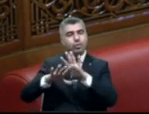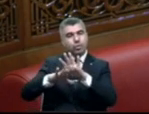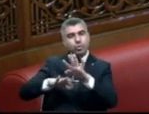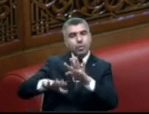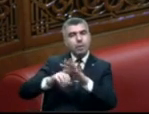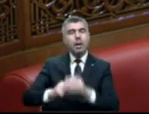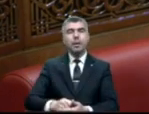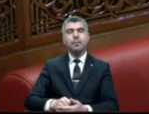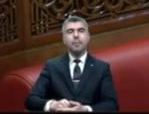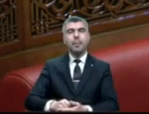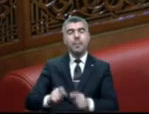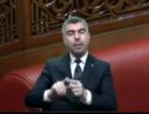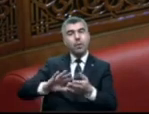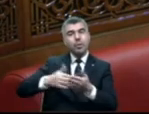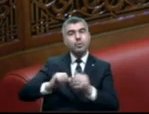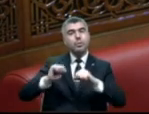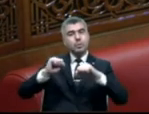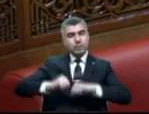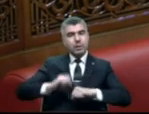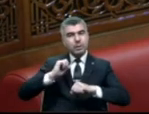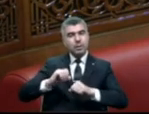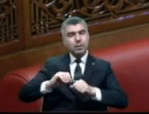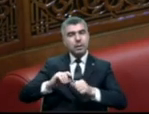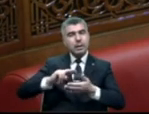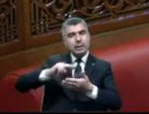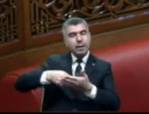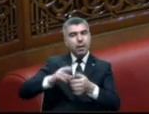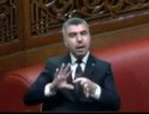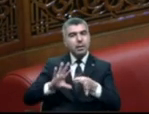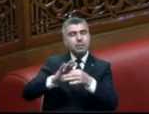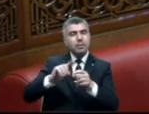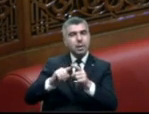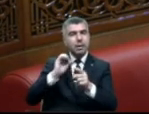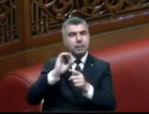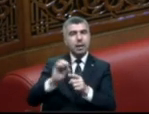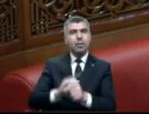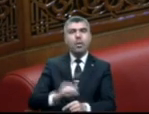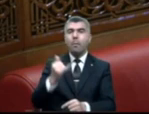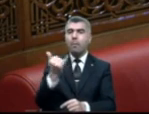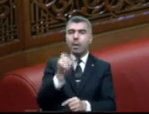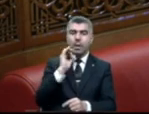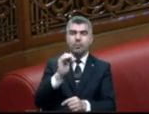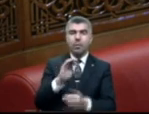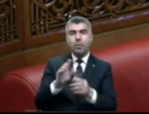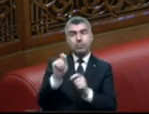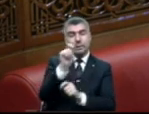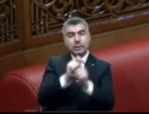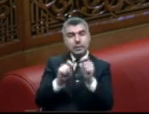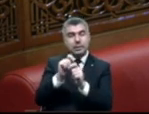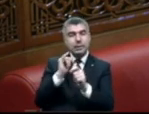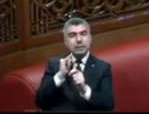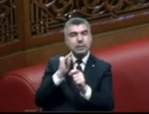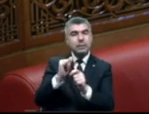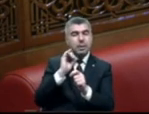ونحن بصدد مواصلة تنزيل مخرجات الاتفاق الاجتماعي ديال 30 أبريل 2022 والتي من بينها ورش استكمال